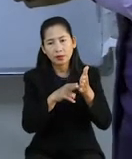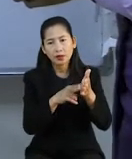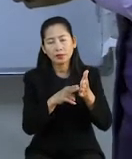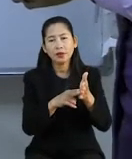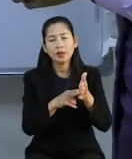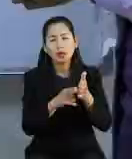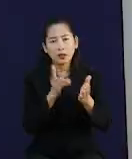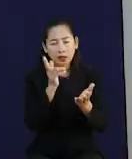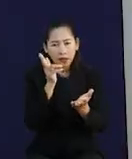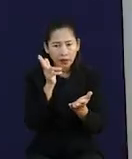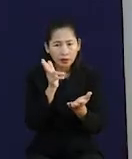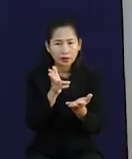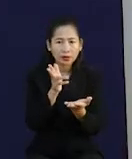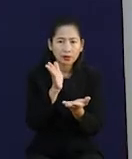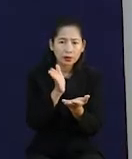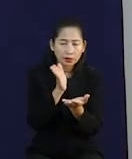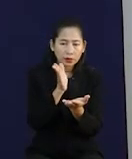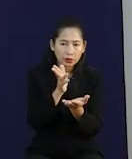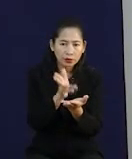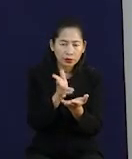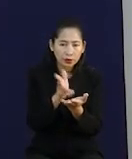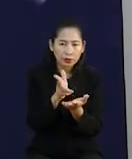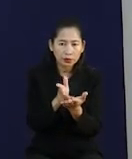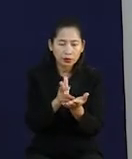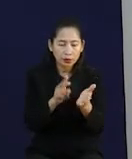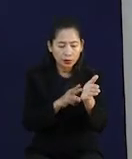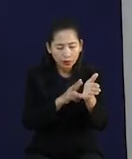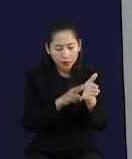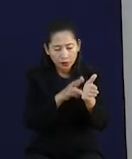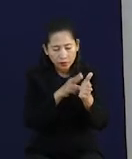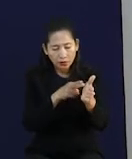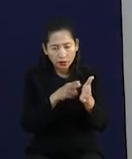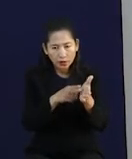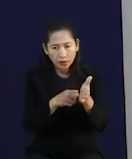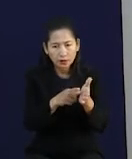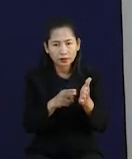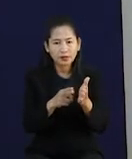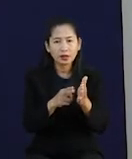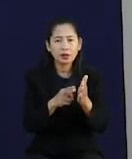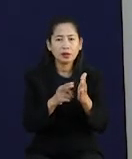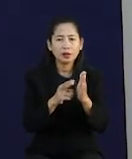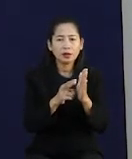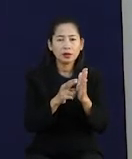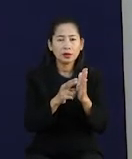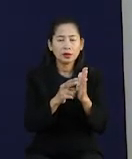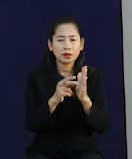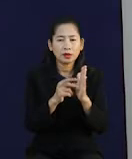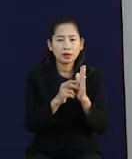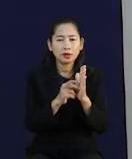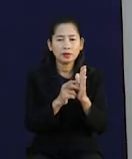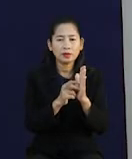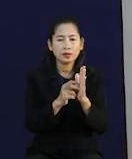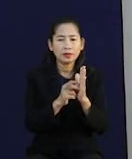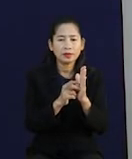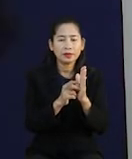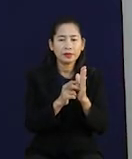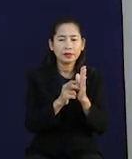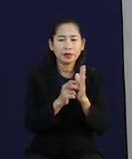chân phí sát thân đi rụt lường tớ. Này con ấy. Chà. Thức bài để tư khả nạ con. Thơ đầm ná. Tớ ná